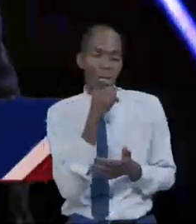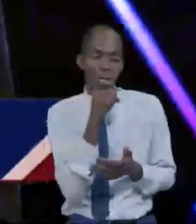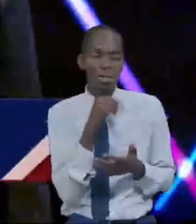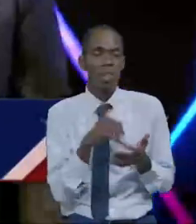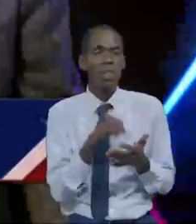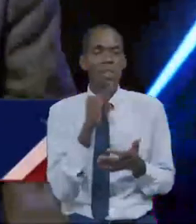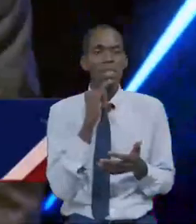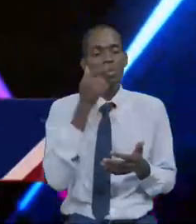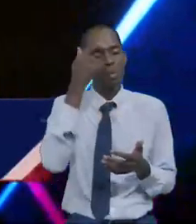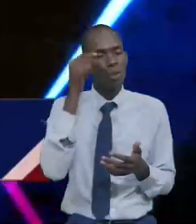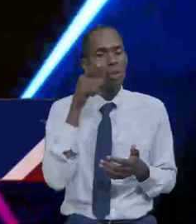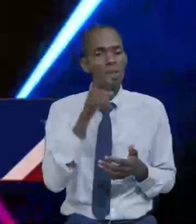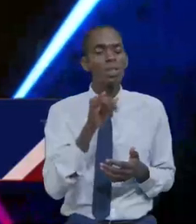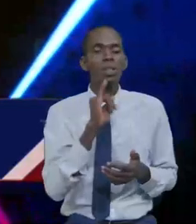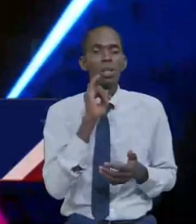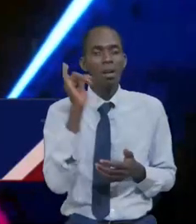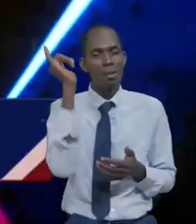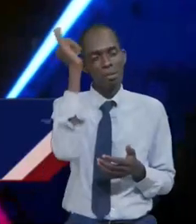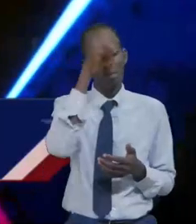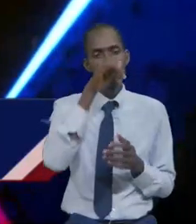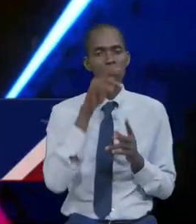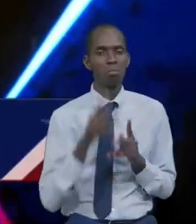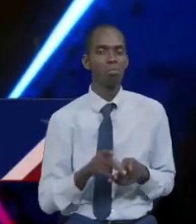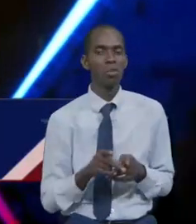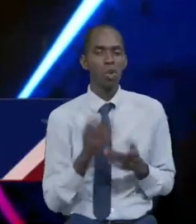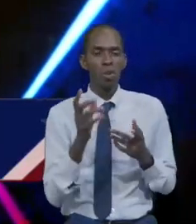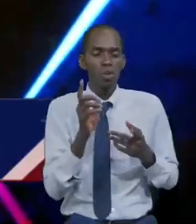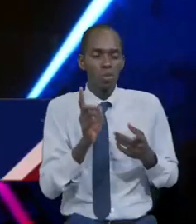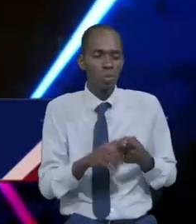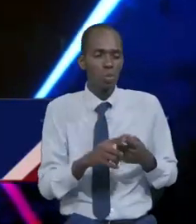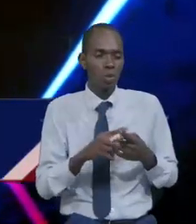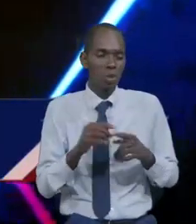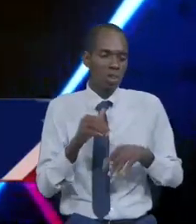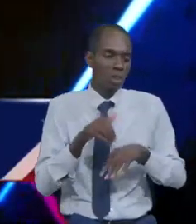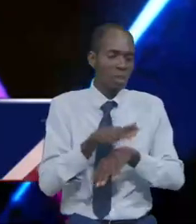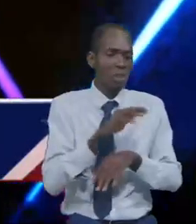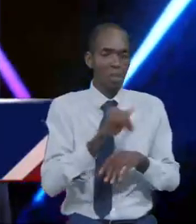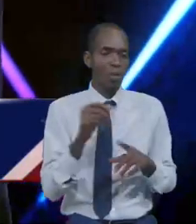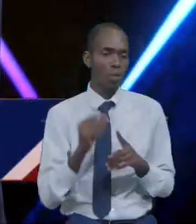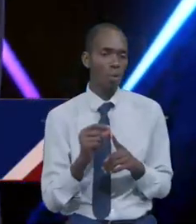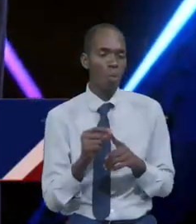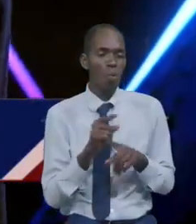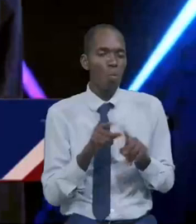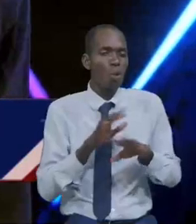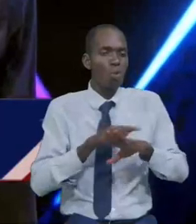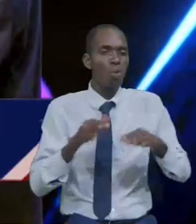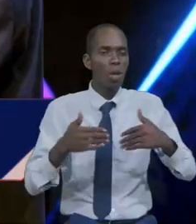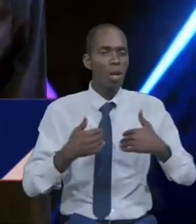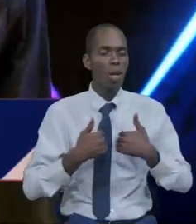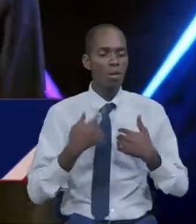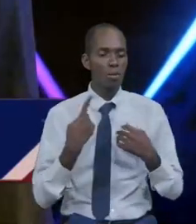la personne est un lâche. La personne veut transmettre un message. Il n'a pas le